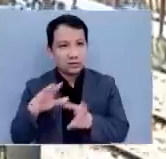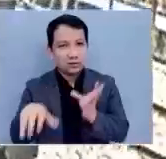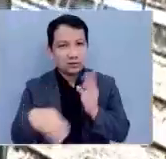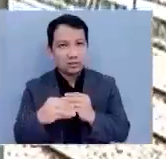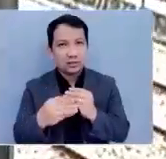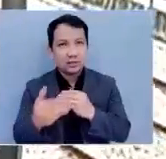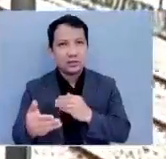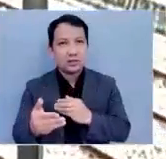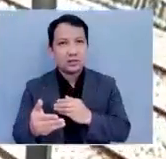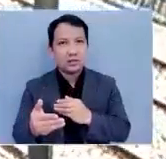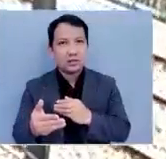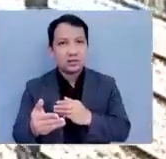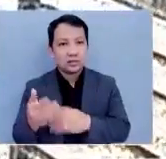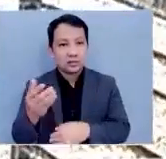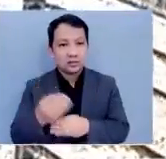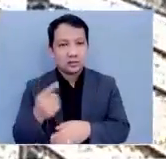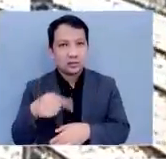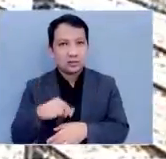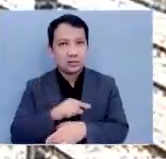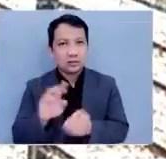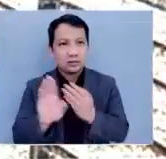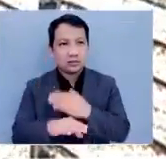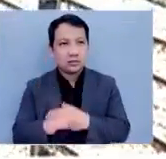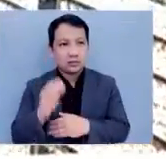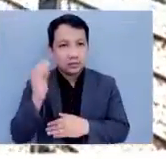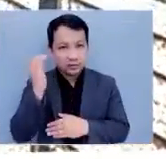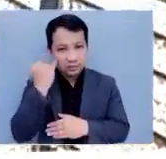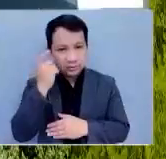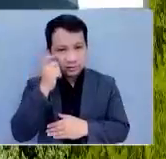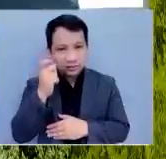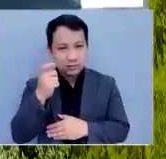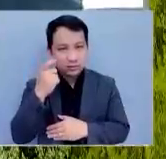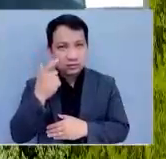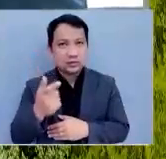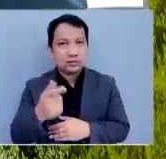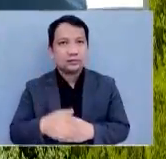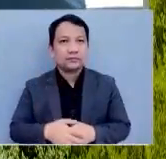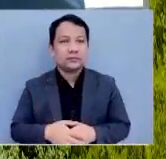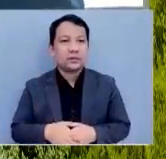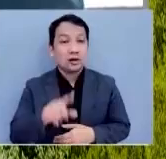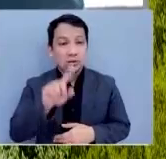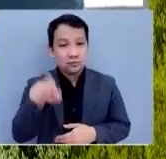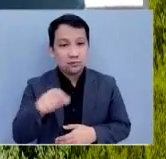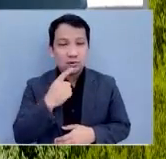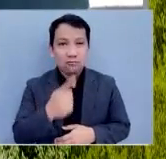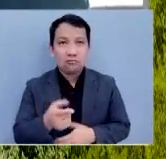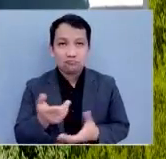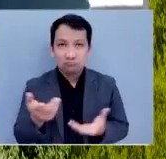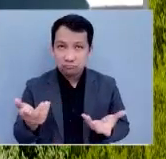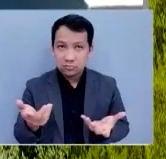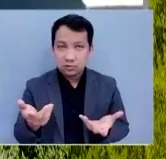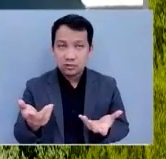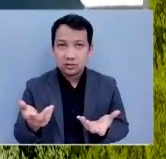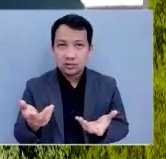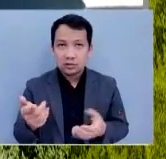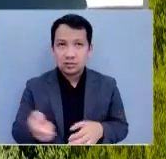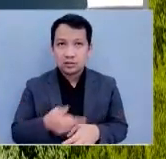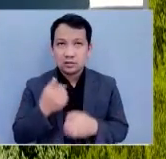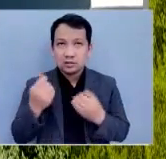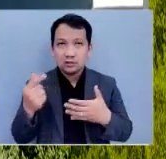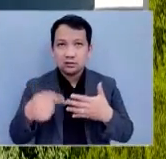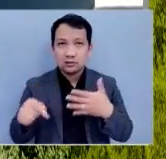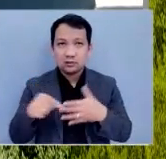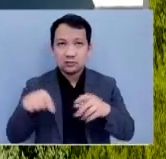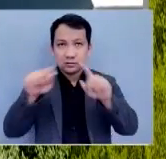sa Makati. Balik sa inyo dyan, Jester at Gretchen. Gio, matanong lang namin, gaano karami ba yung